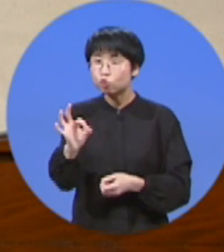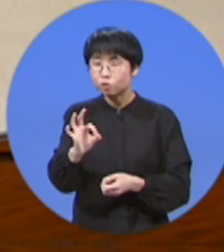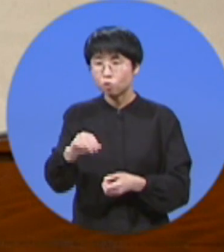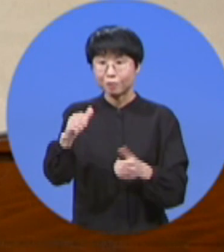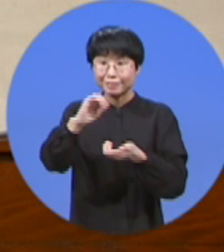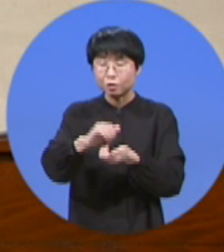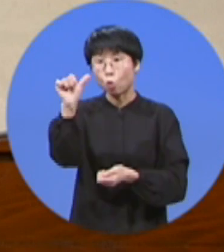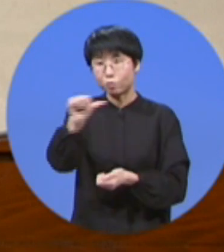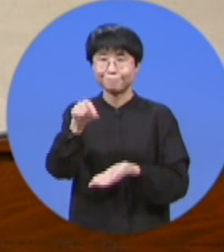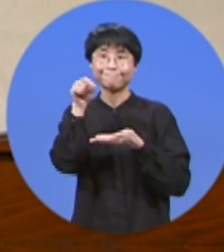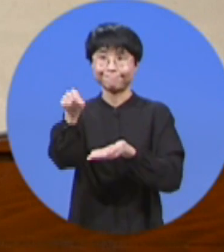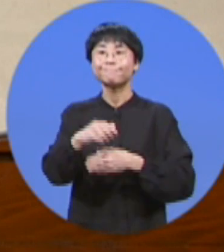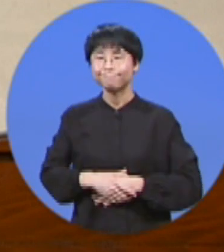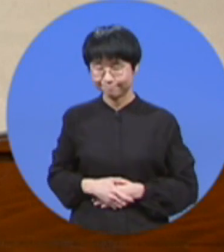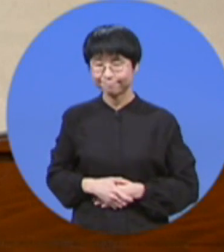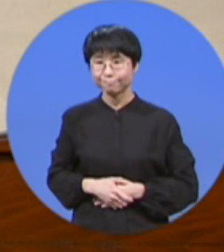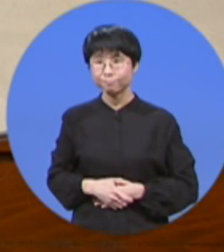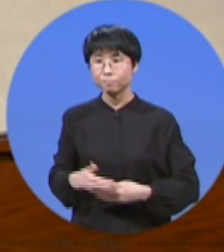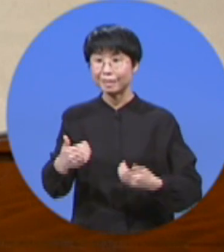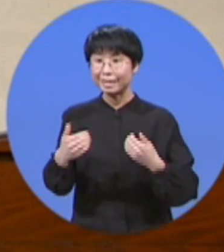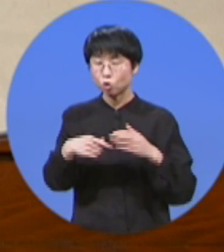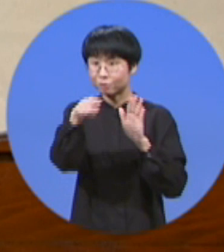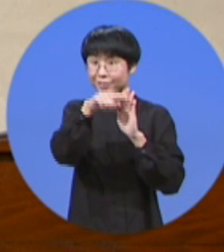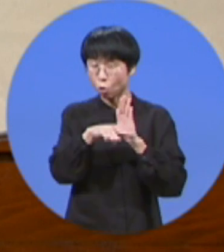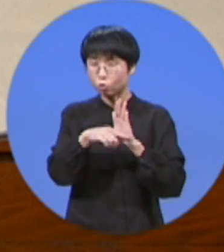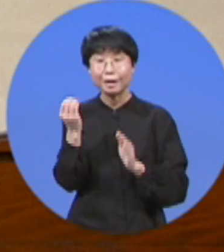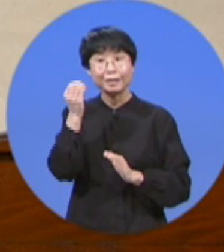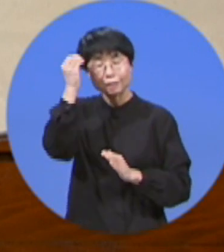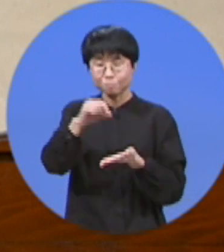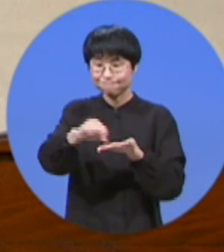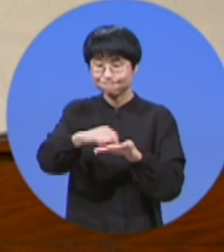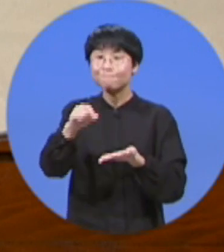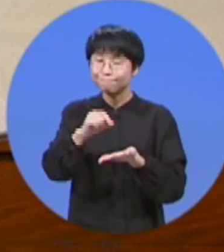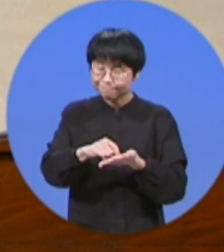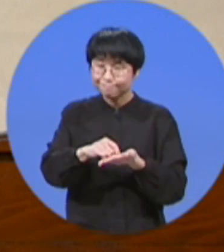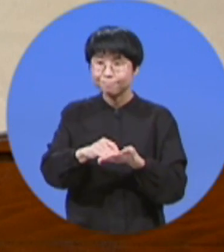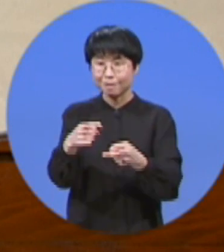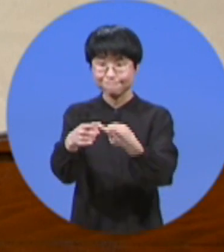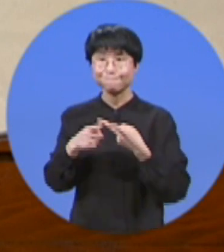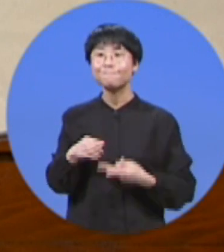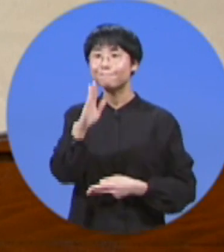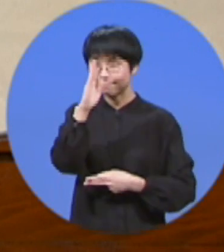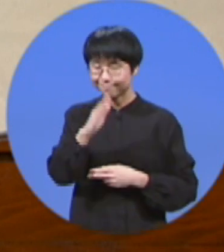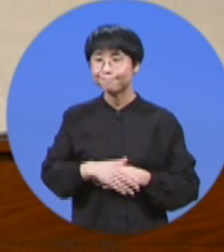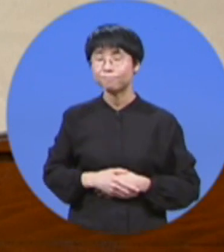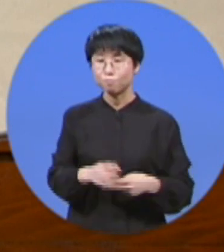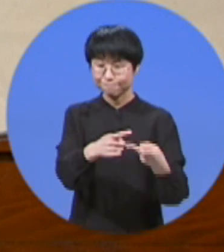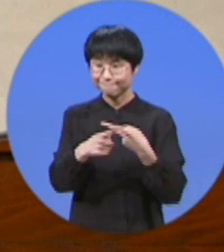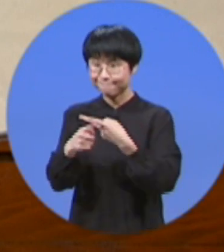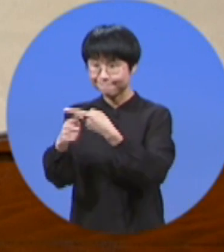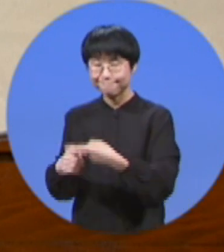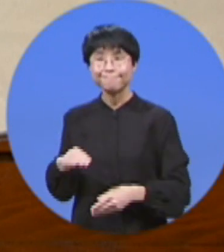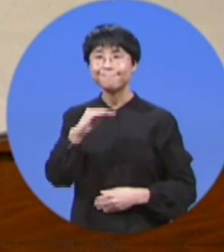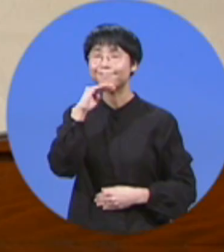します。 ご覧の必要事項と番組の感想を必ずお書き添えの上ご応募ください。たくさんのご応